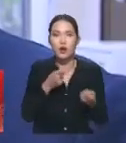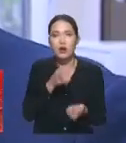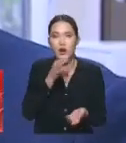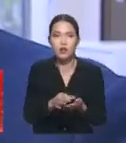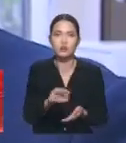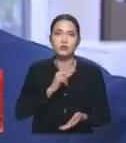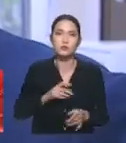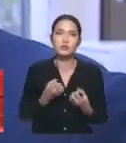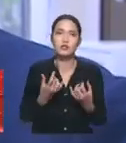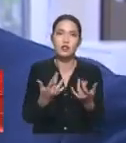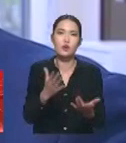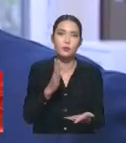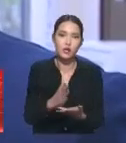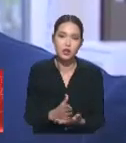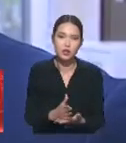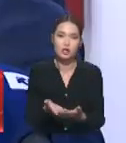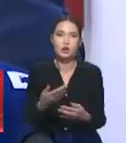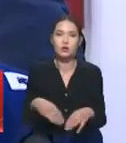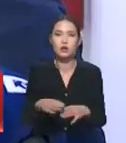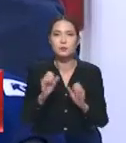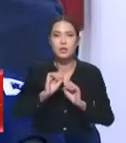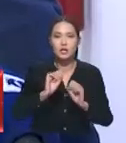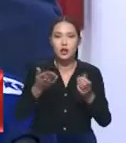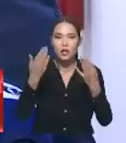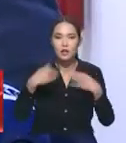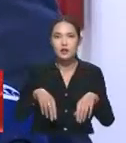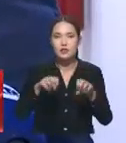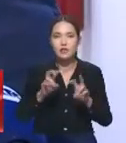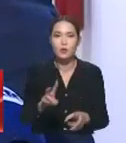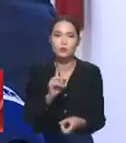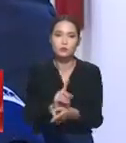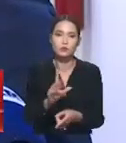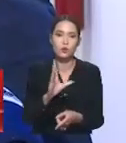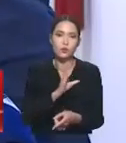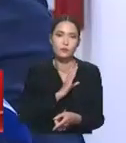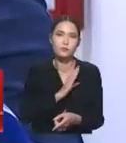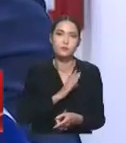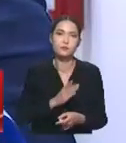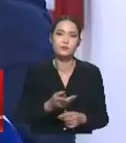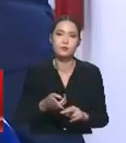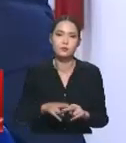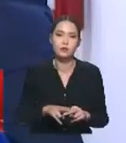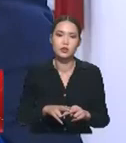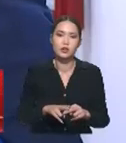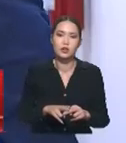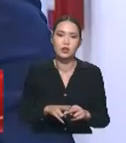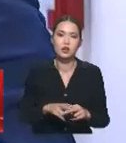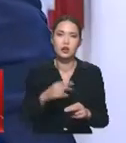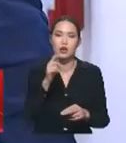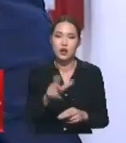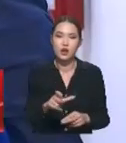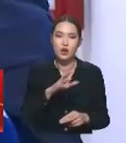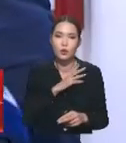бар. Олар сол құзырымға жауап береді. Ол линияда жұмыс жүргізілген. Ол линия